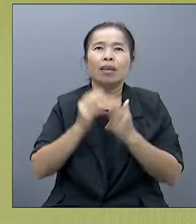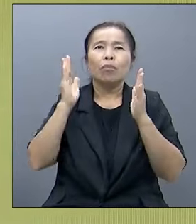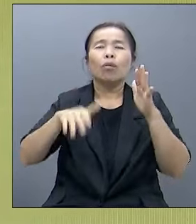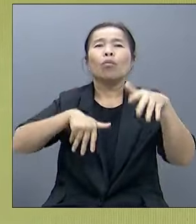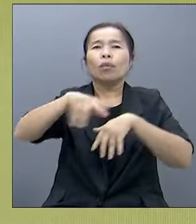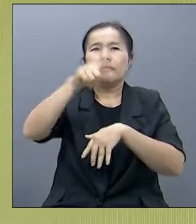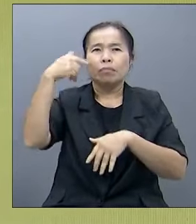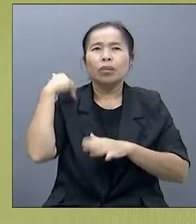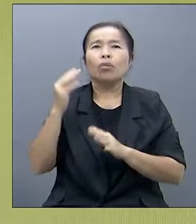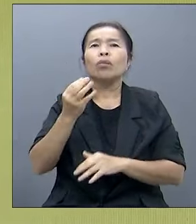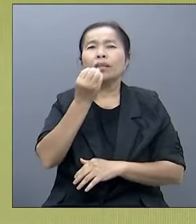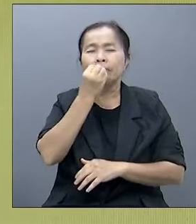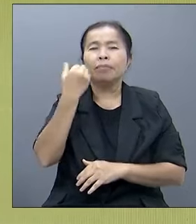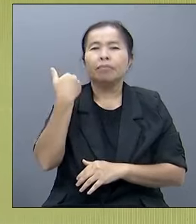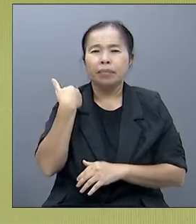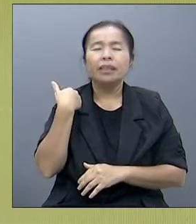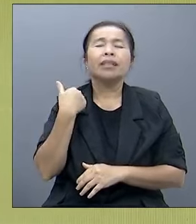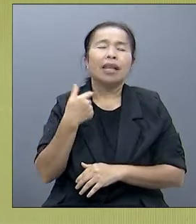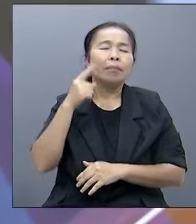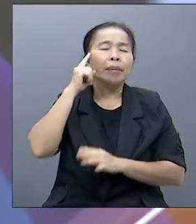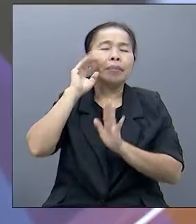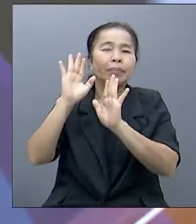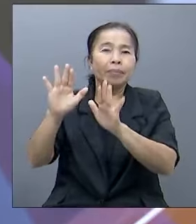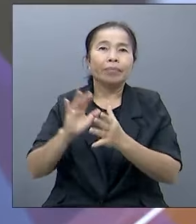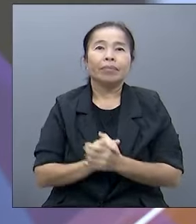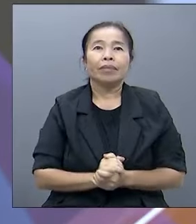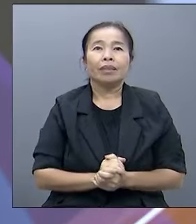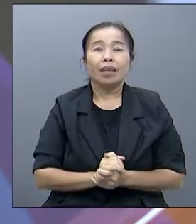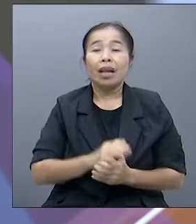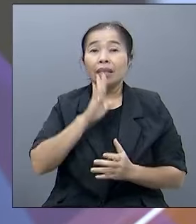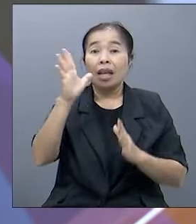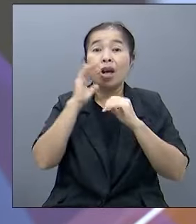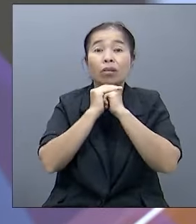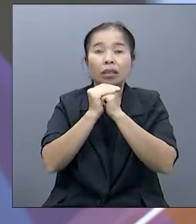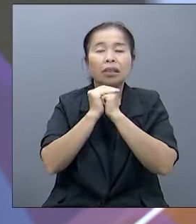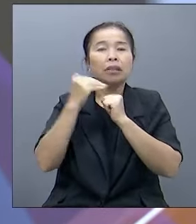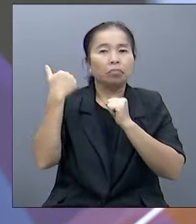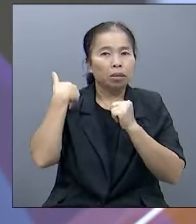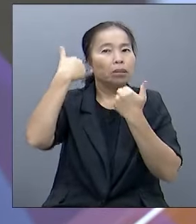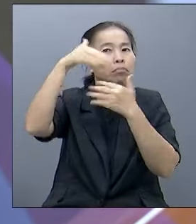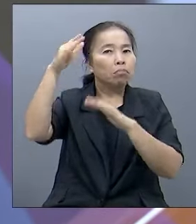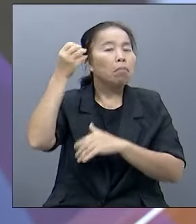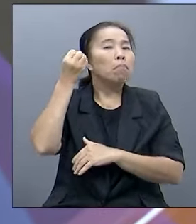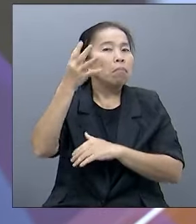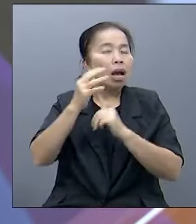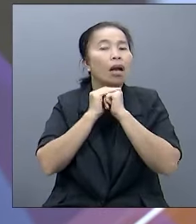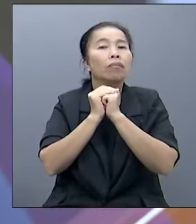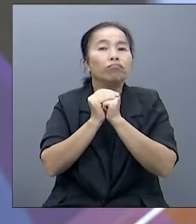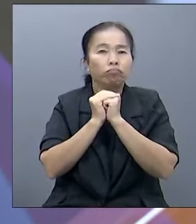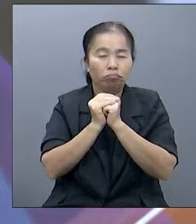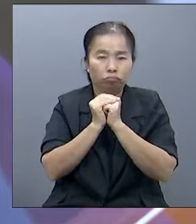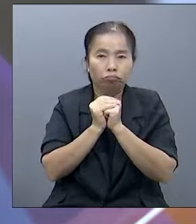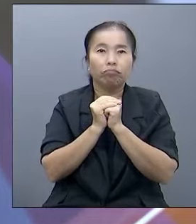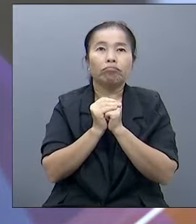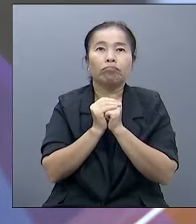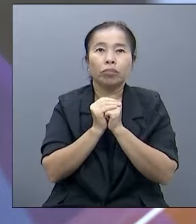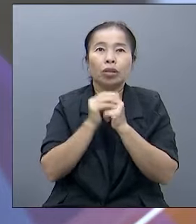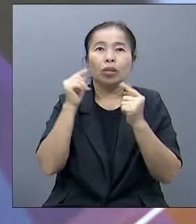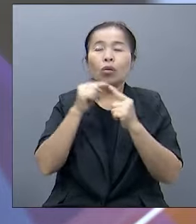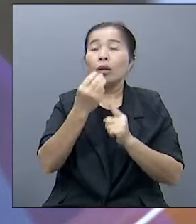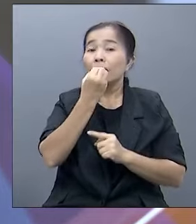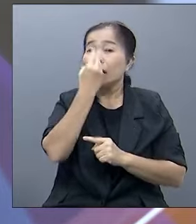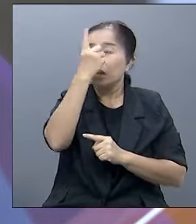สงค์ไม่มีอุปทาน เนาะนี่ถ้าเป็นที่ประเทศจีนเขามีส่งออกกันเยอะด้วยนะคะสำหรับกระต่ายเนี่ยไม่ใช่เพื่อผู้บริโภคซึ่ง